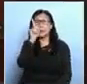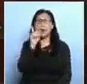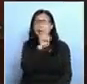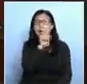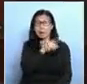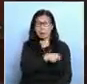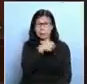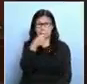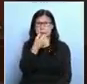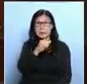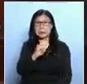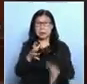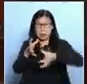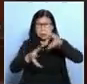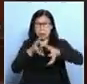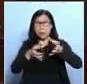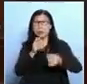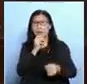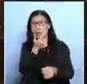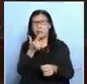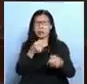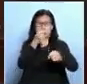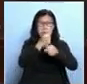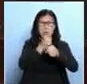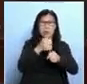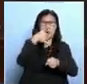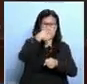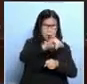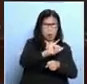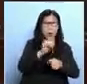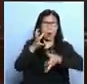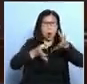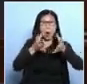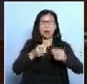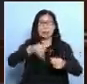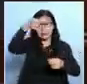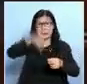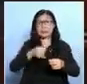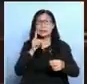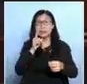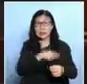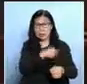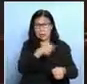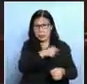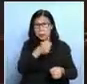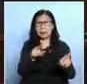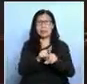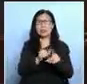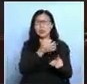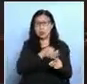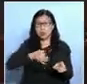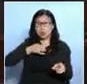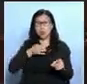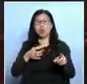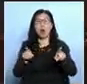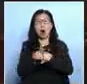拜日呢，我又在上面開會，這一排有很多工作要在那裡跟進，我未來幾個禮拜日我都要去珠海開會。